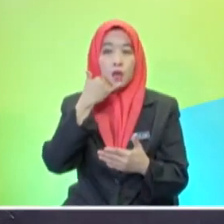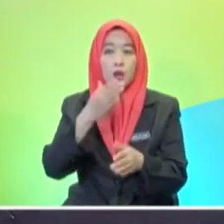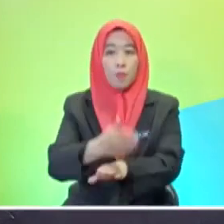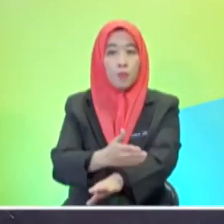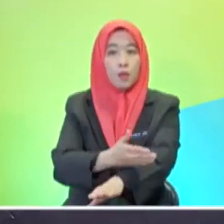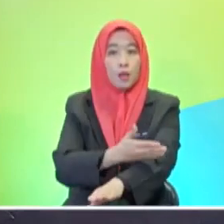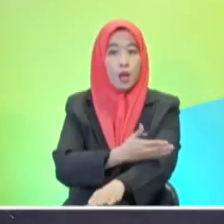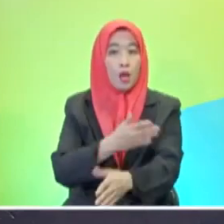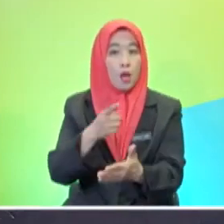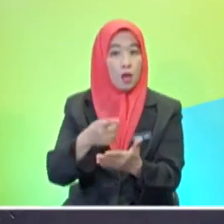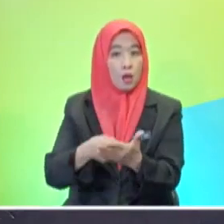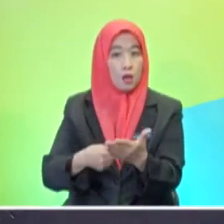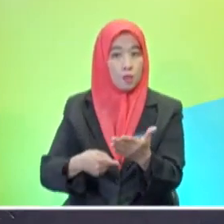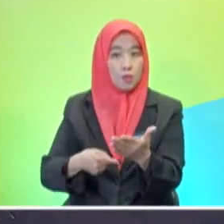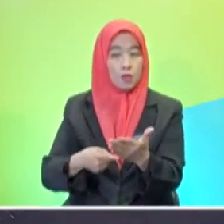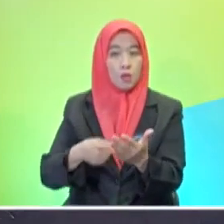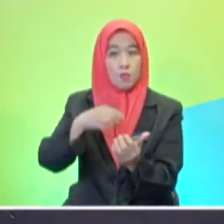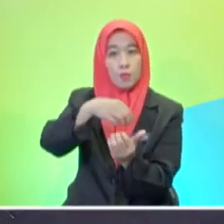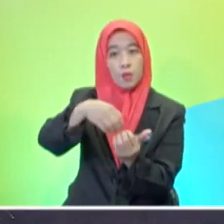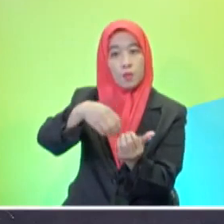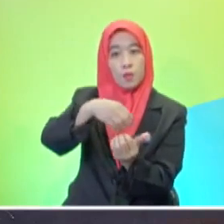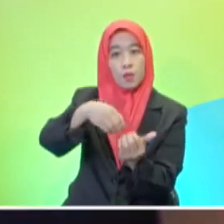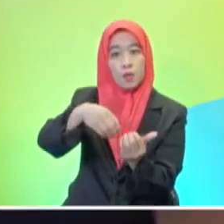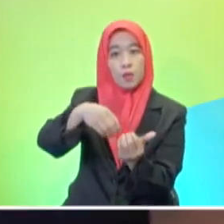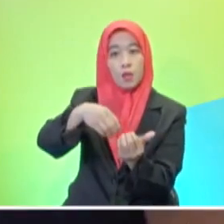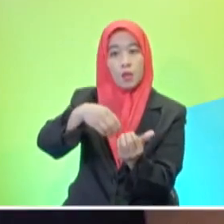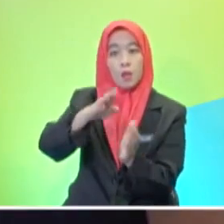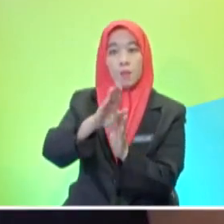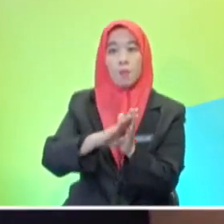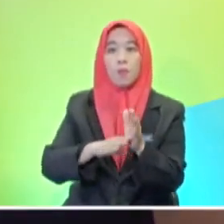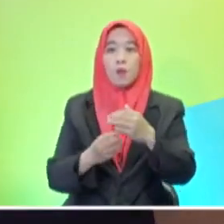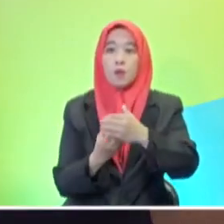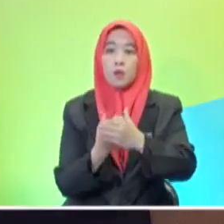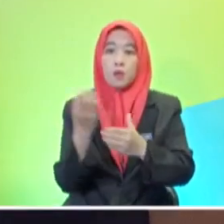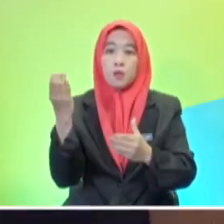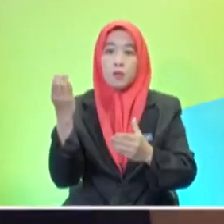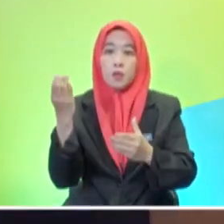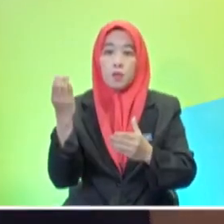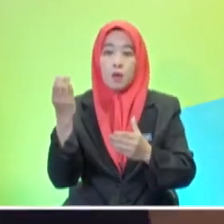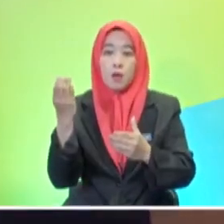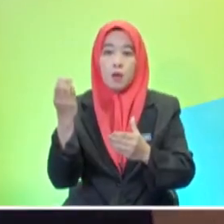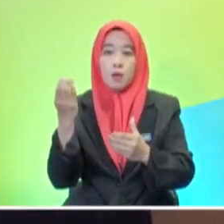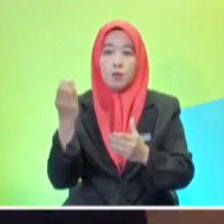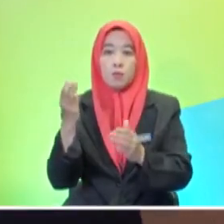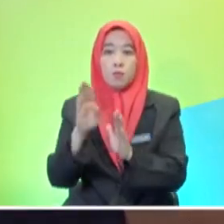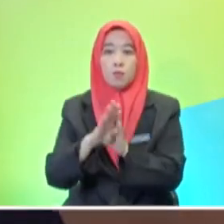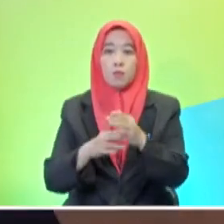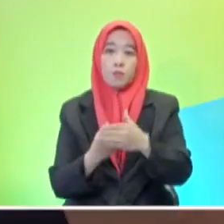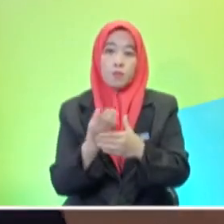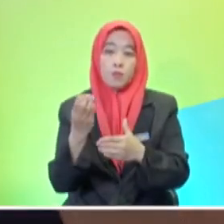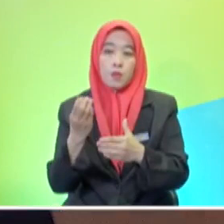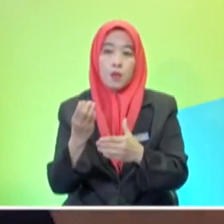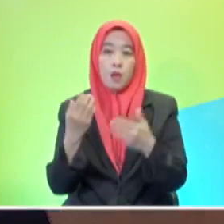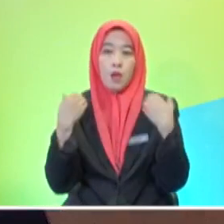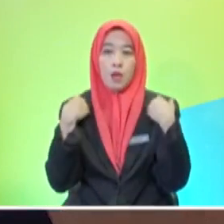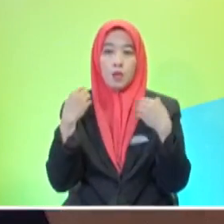tu? Peringkat biji benih bercambah. Kalau tak lihat di situ, dah muncul,